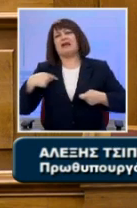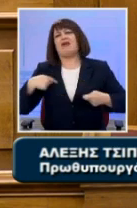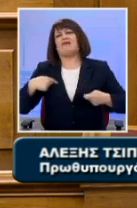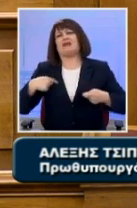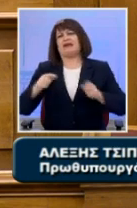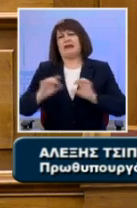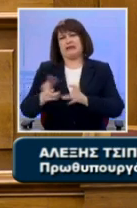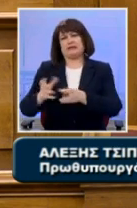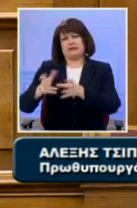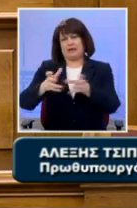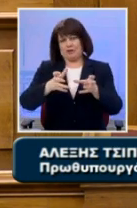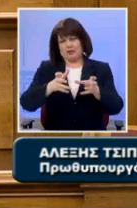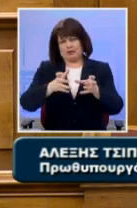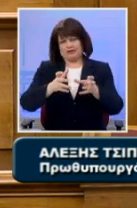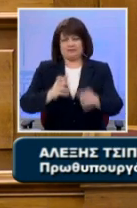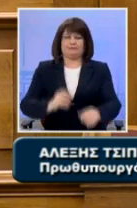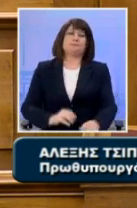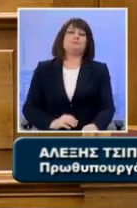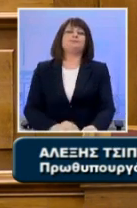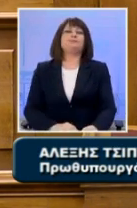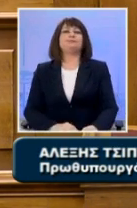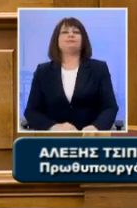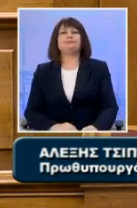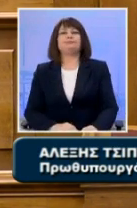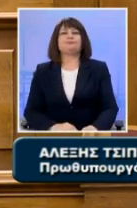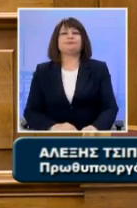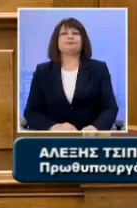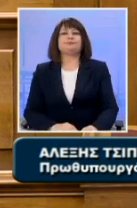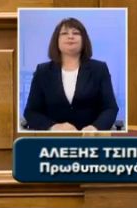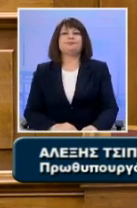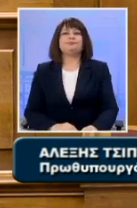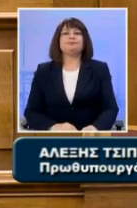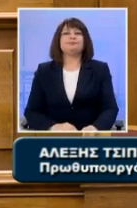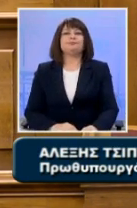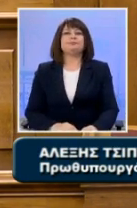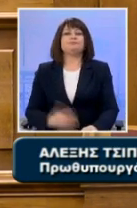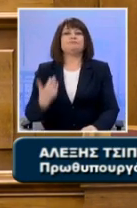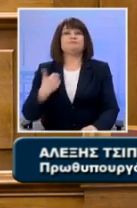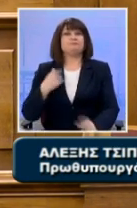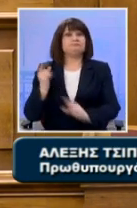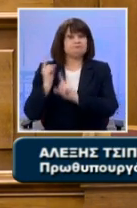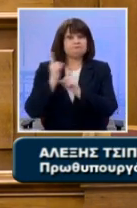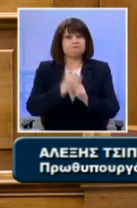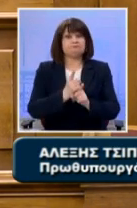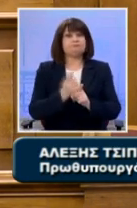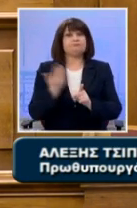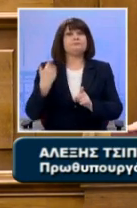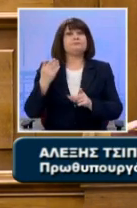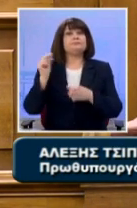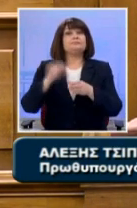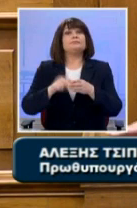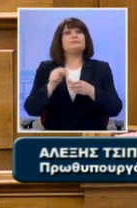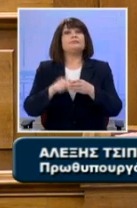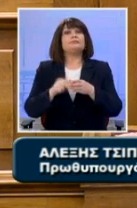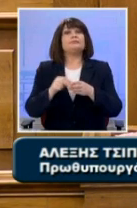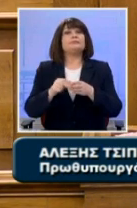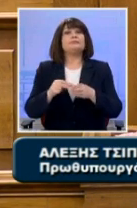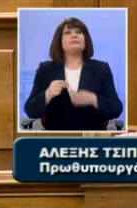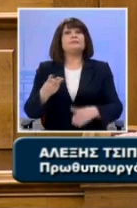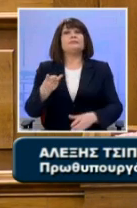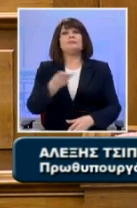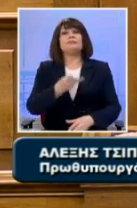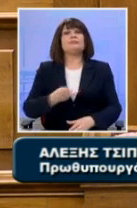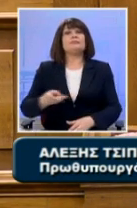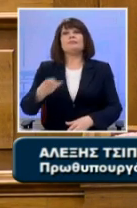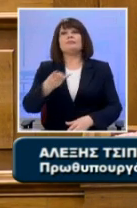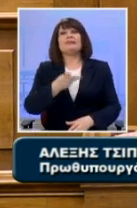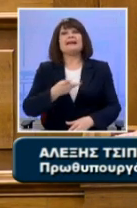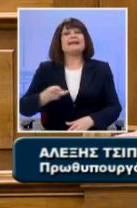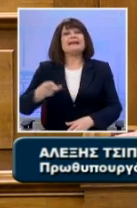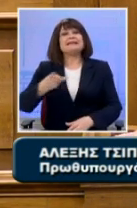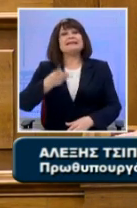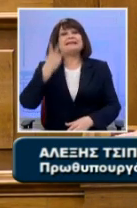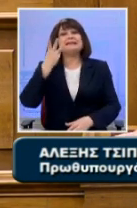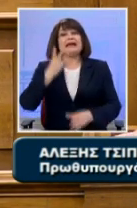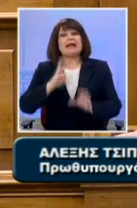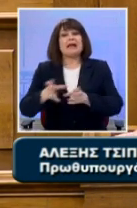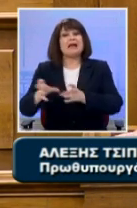μέσα ενημέρωσης. Είχα κάνει ιδιαίτερη μνήμα προεκλογικά για το λεγόμενο τρίγωνο της αμαρτίας σε αυτόν τον